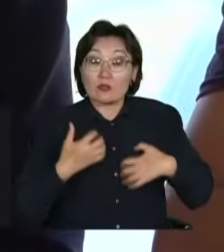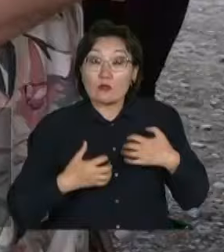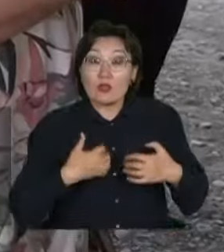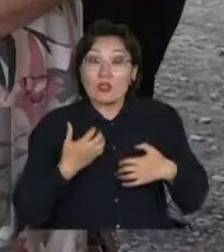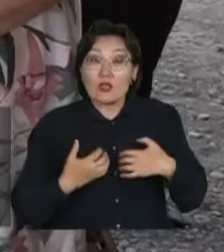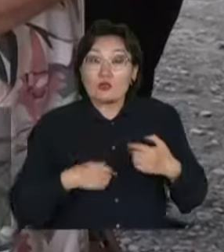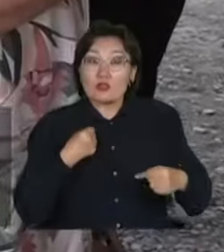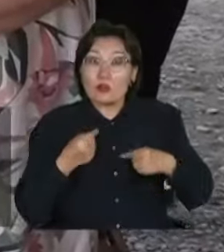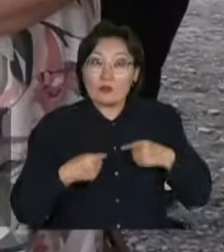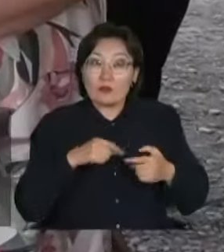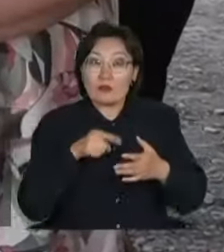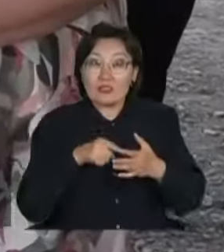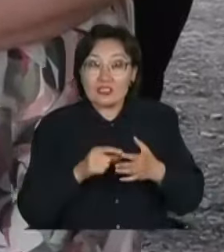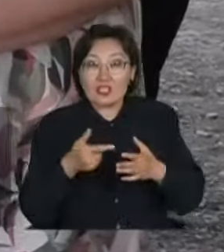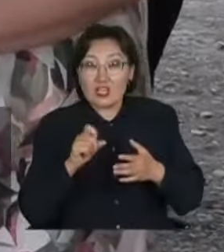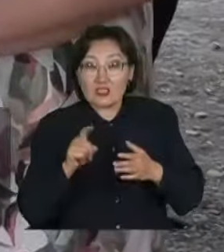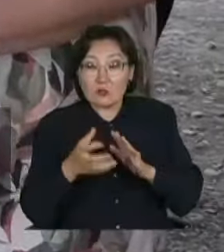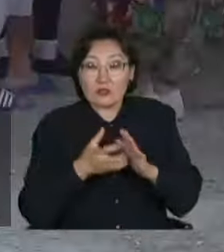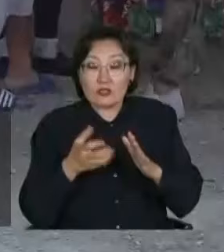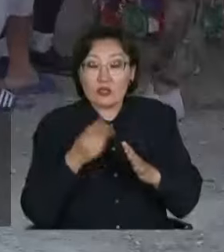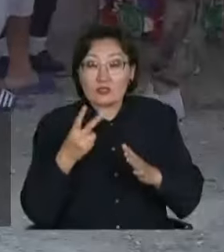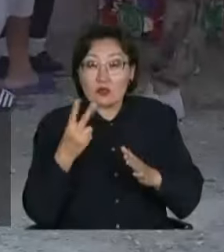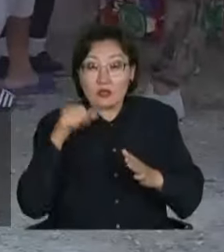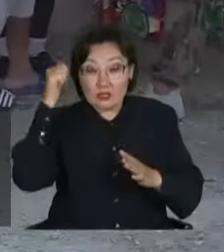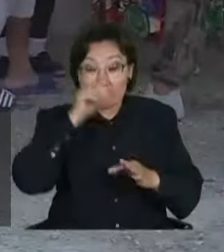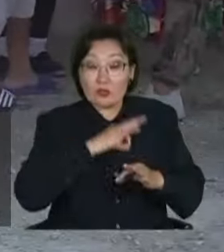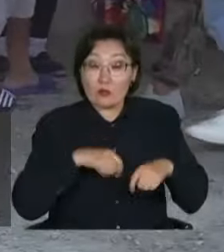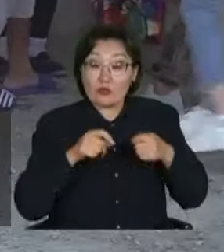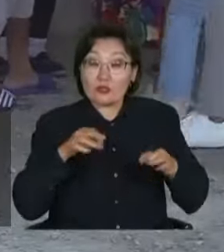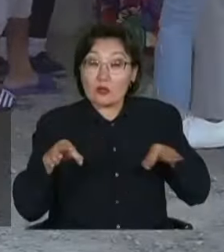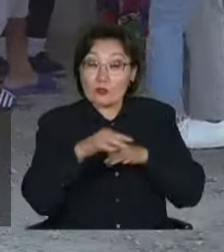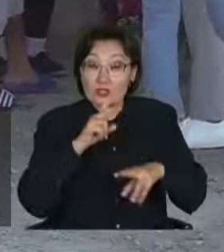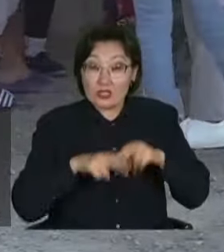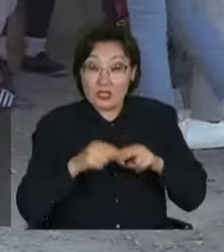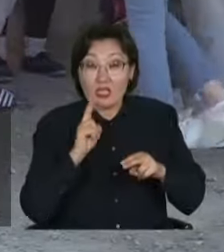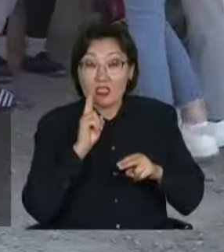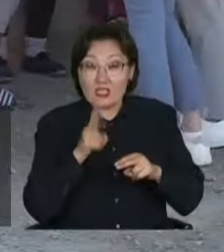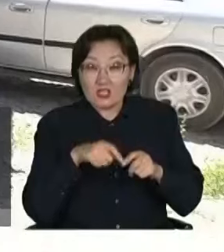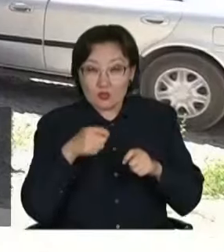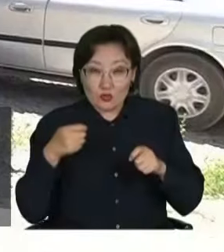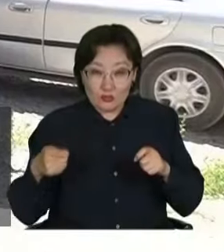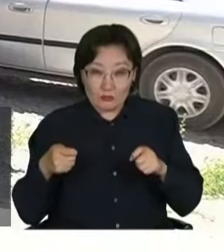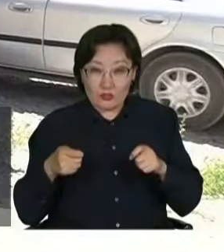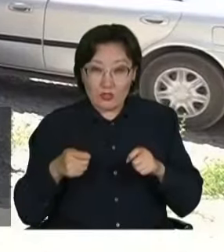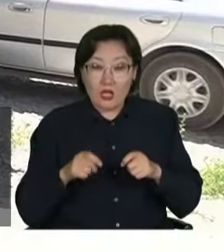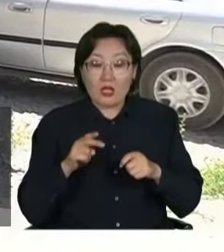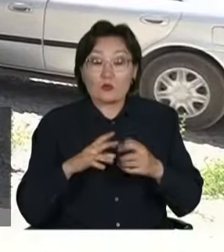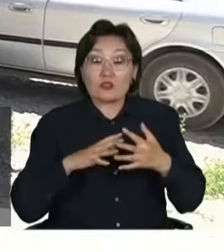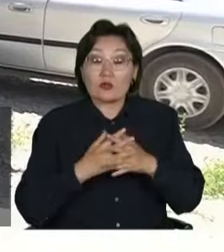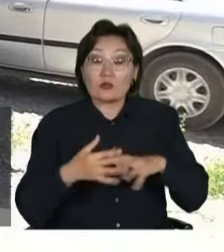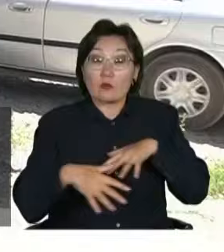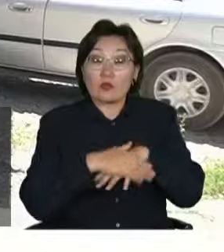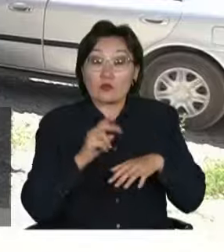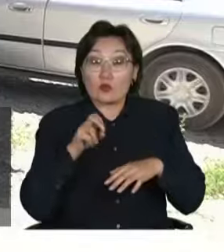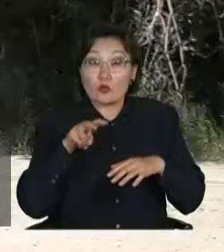газ тапшылығы. 2022 жылы қолданысқа берілуі керек болған жоба құрылысы тағы 2 жылға созылып кеткен. Сондай-ақ қайнарлықтар Көктал